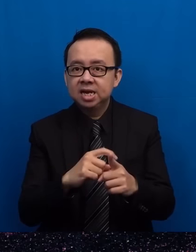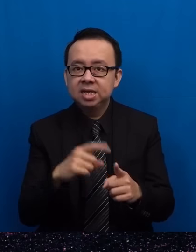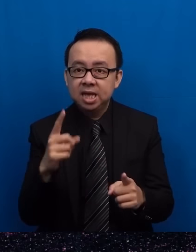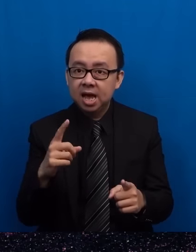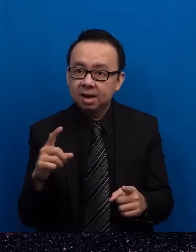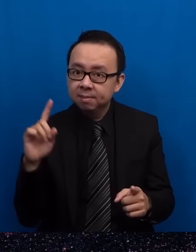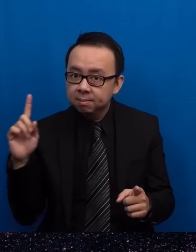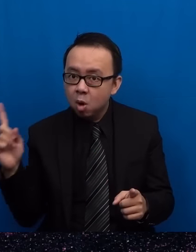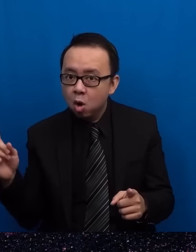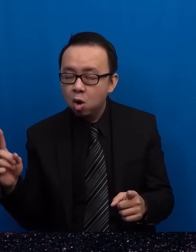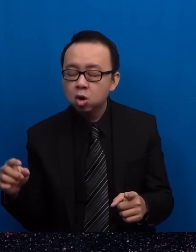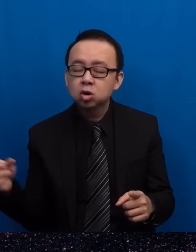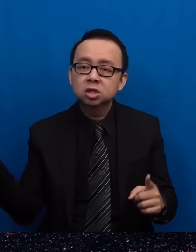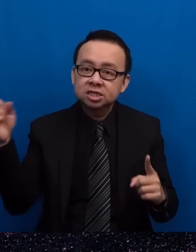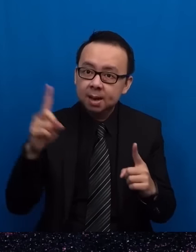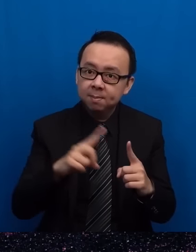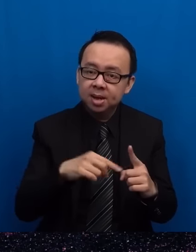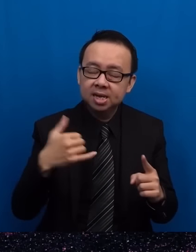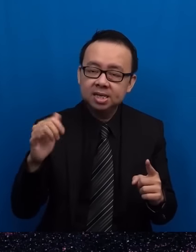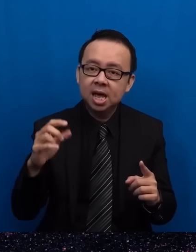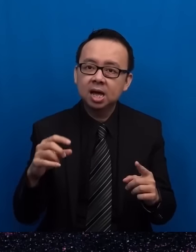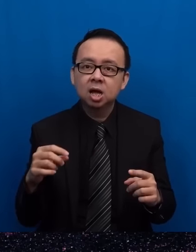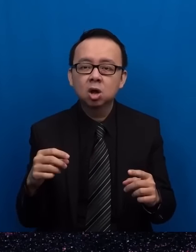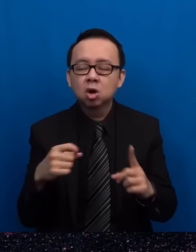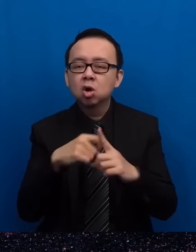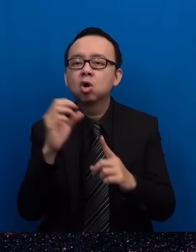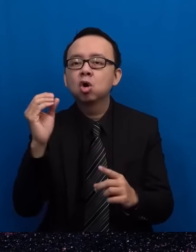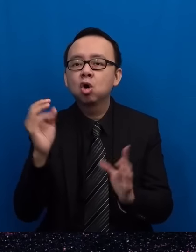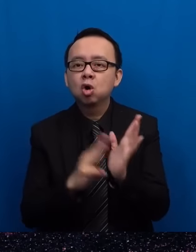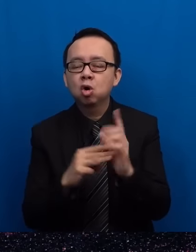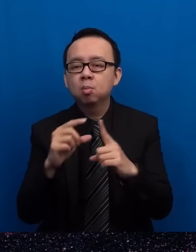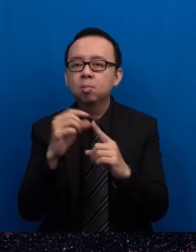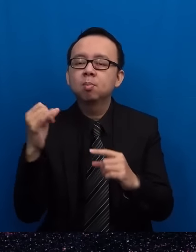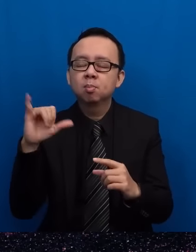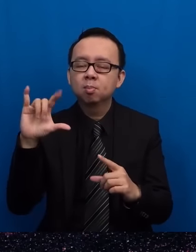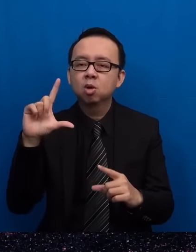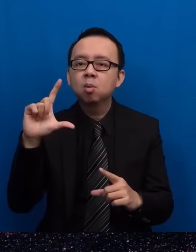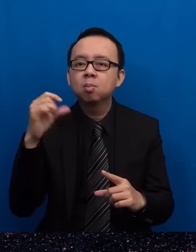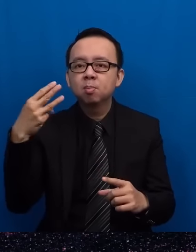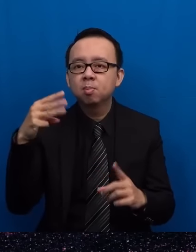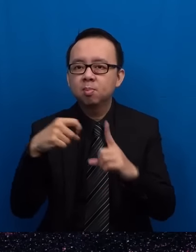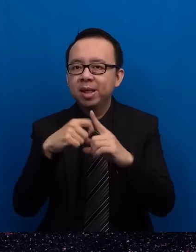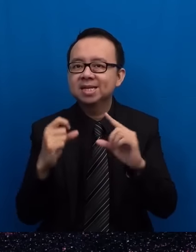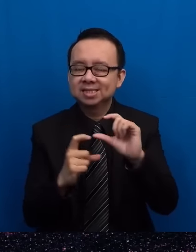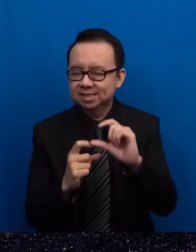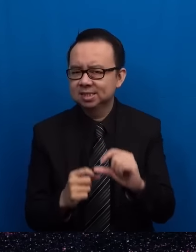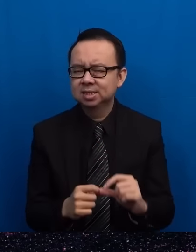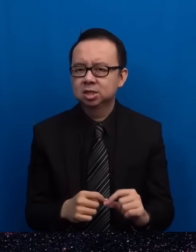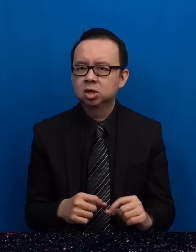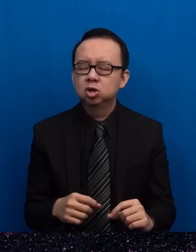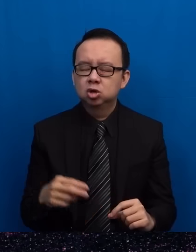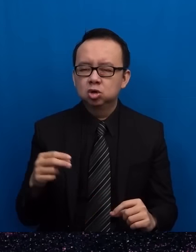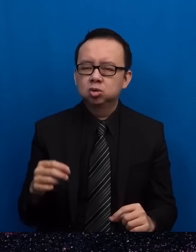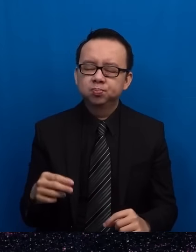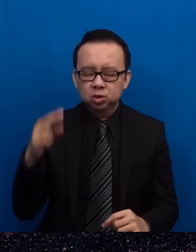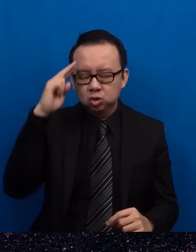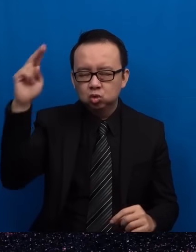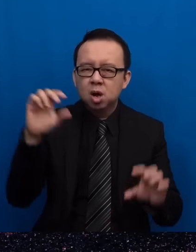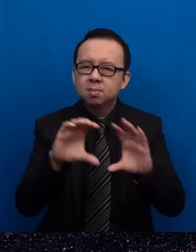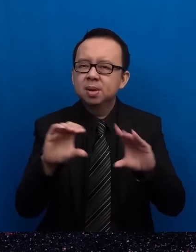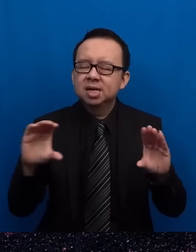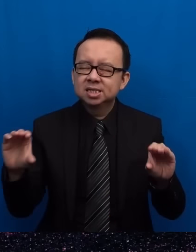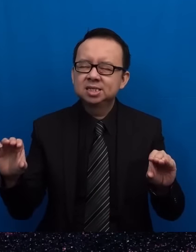kompleks. Tuhan tahu semuanya. Dia sedang merancangkan sesuatu. Bukan cuma ketika kita tidur, Tuhan bekerja. Tapi